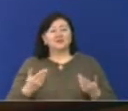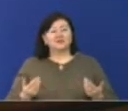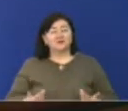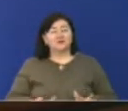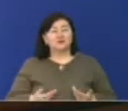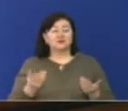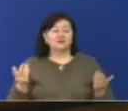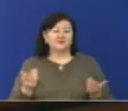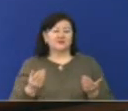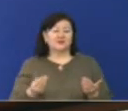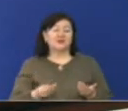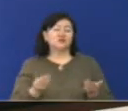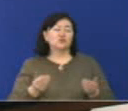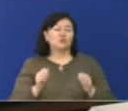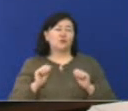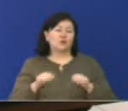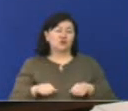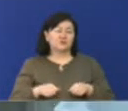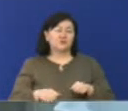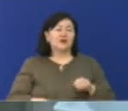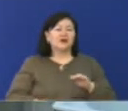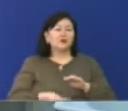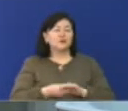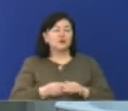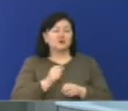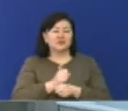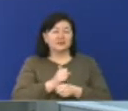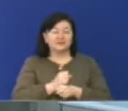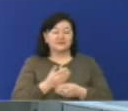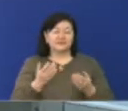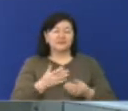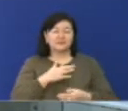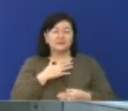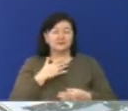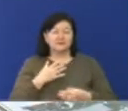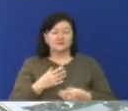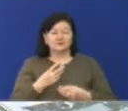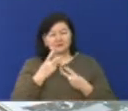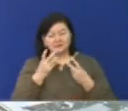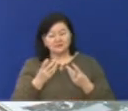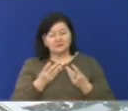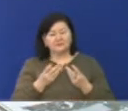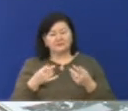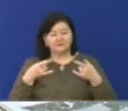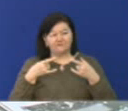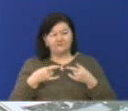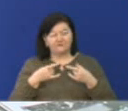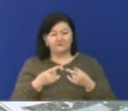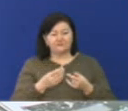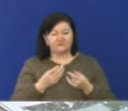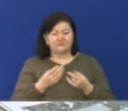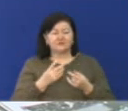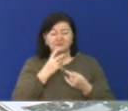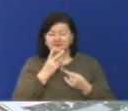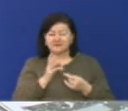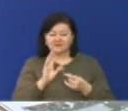фильмов о жизни в колонии, увиденное воочию оставляет совсем другие впечатления. Ежегодно улучшается